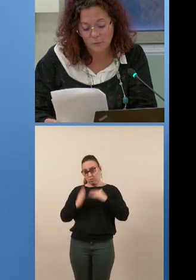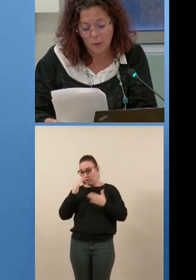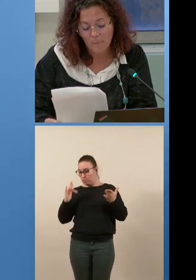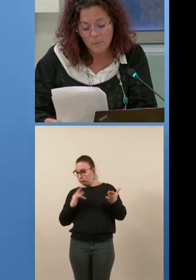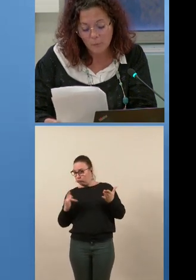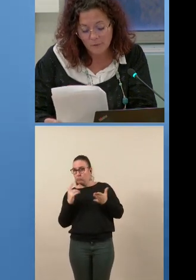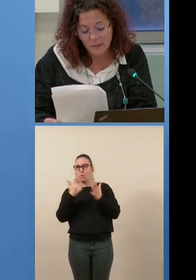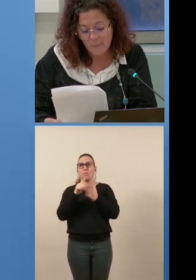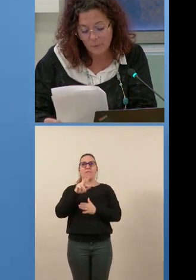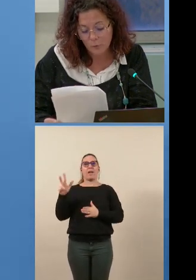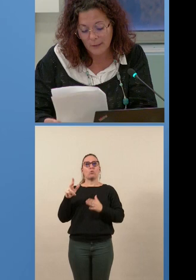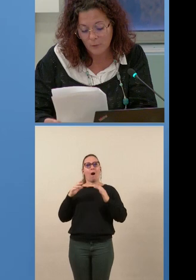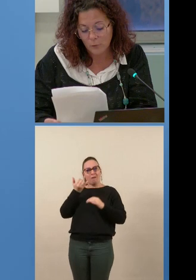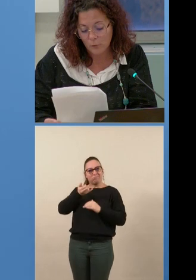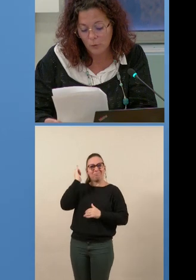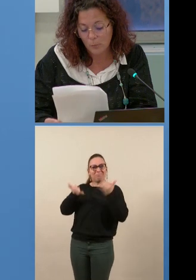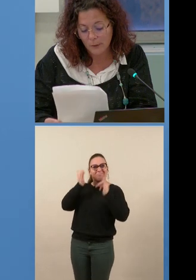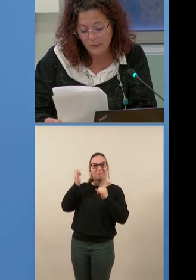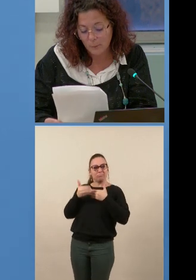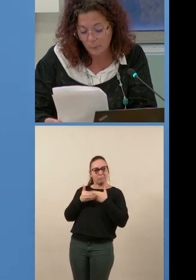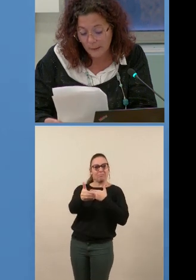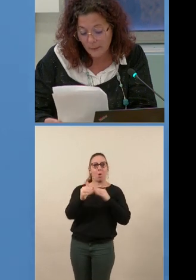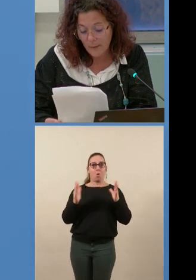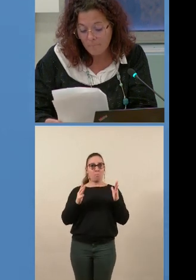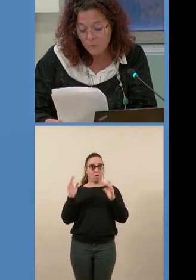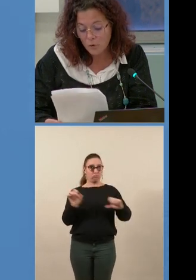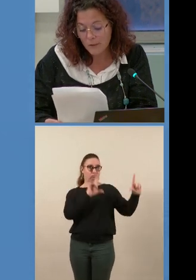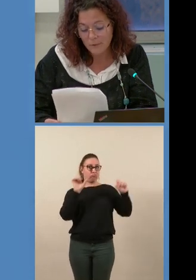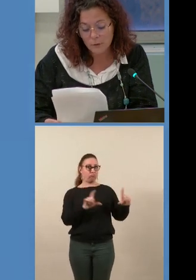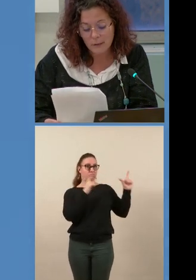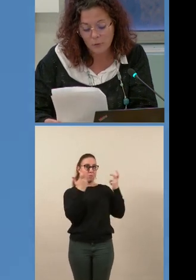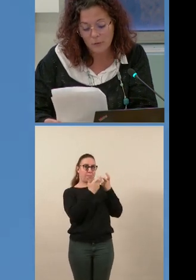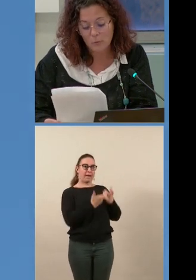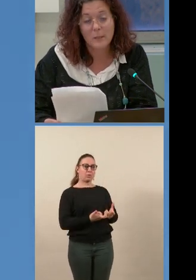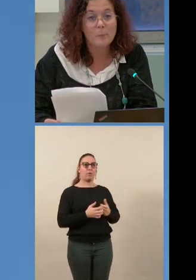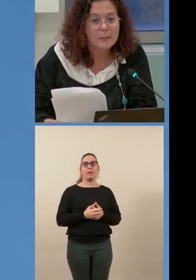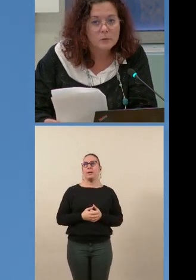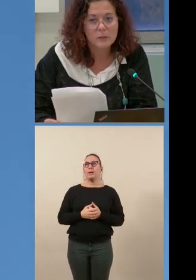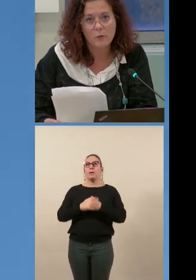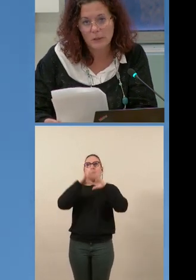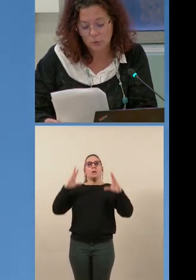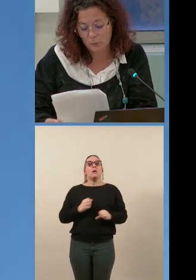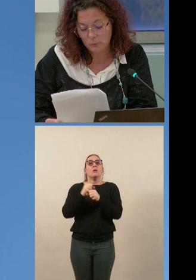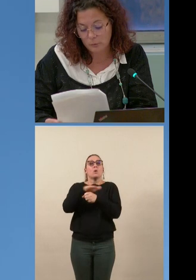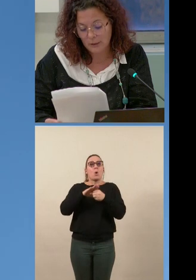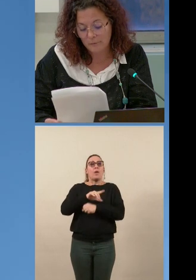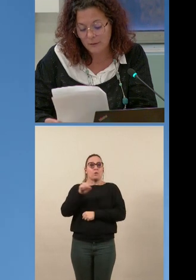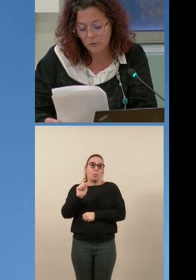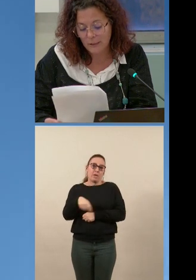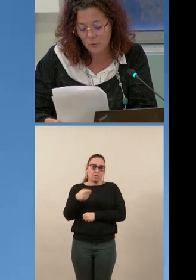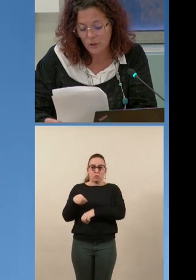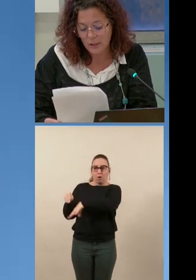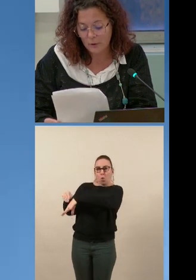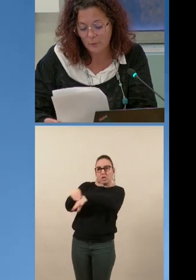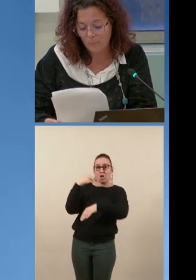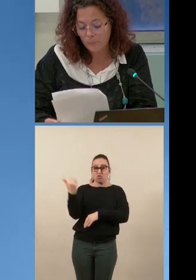2023 voici un aperçu de quelquesunes de nos politiques publiques je tiens à souligner que ce résumé n'est pas exhaustif et je j'invite